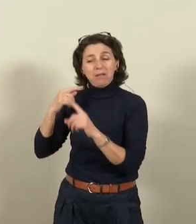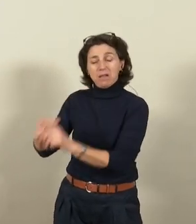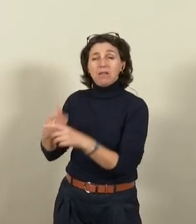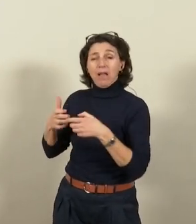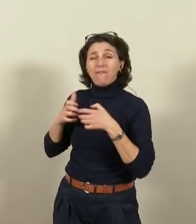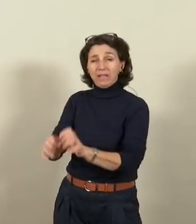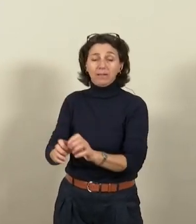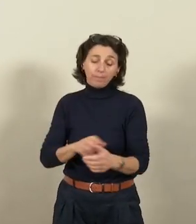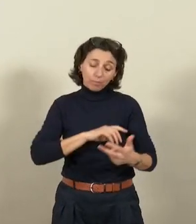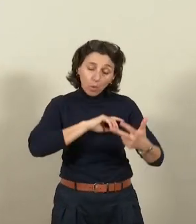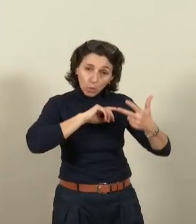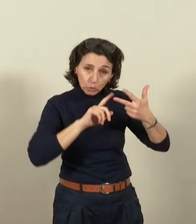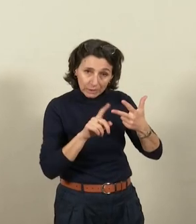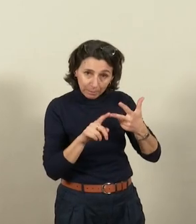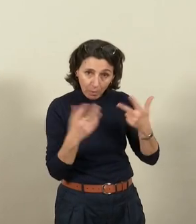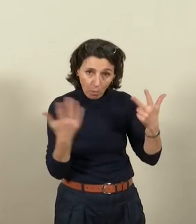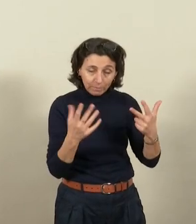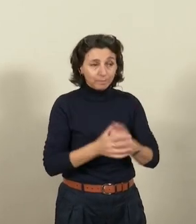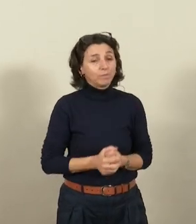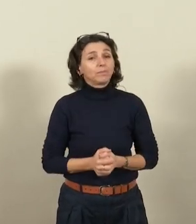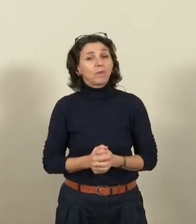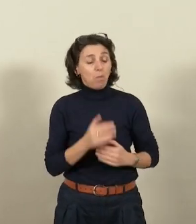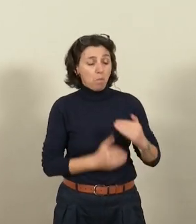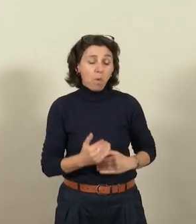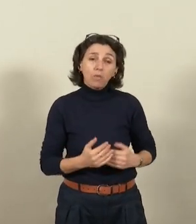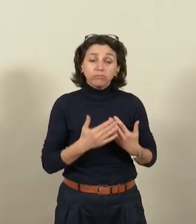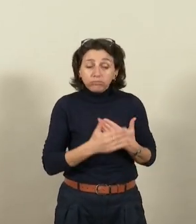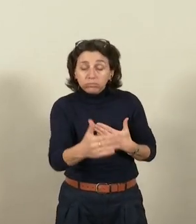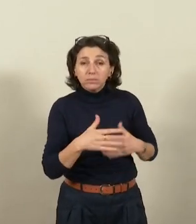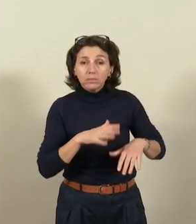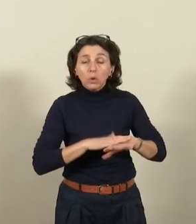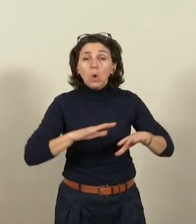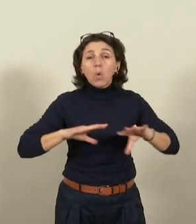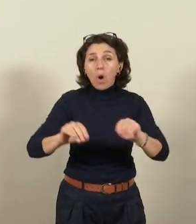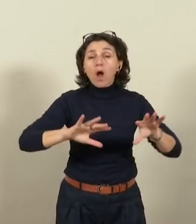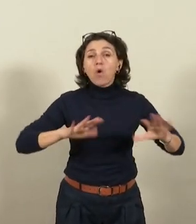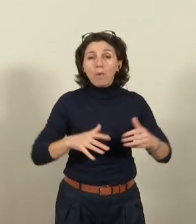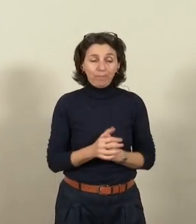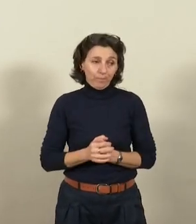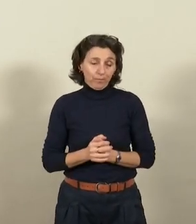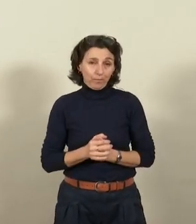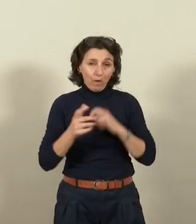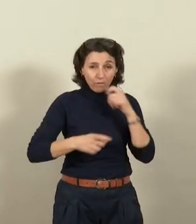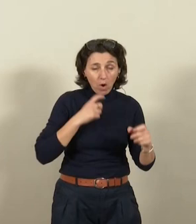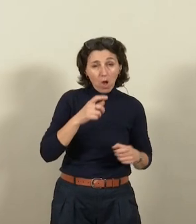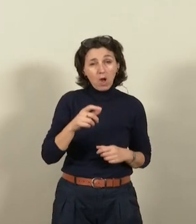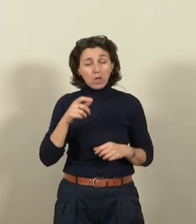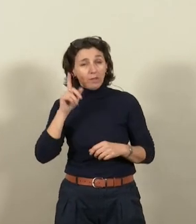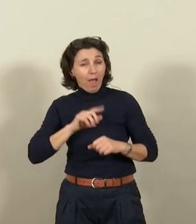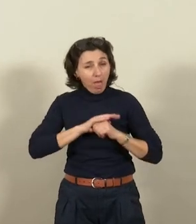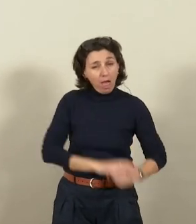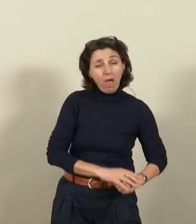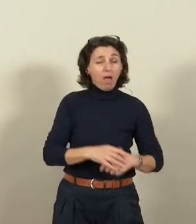champ d'application de ce plan si les violences sexistes et sexuelles commencent à être largement médiatisées dans le domaine